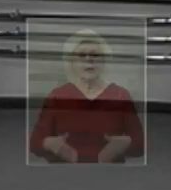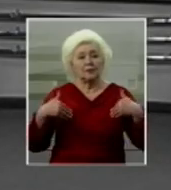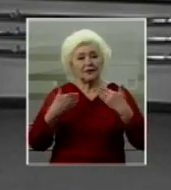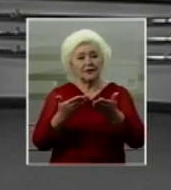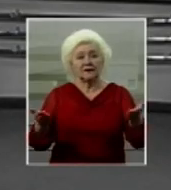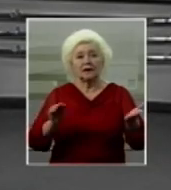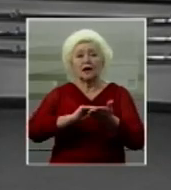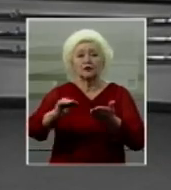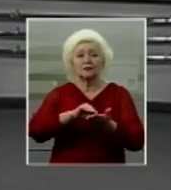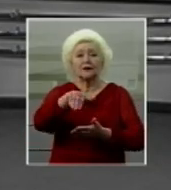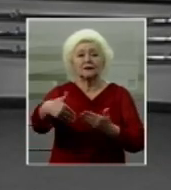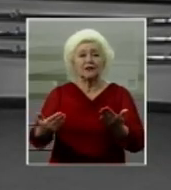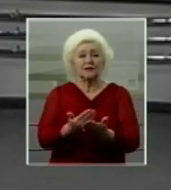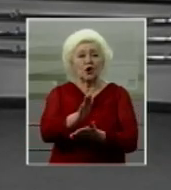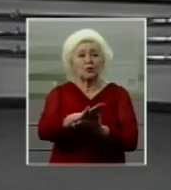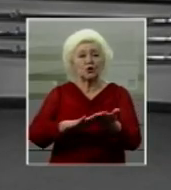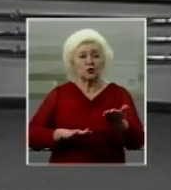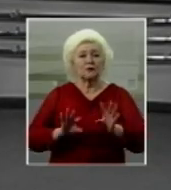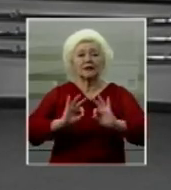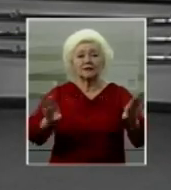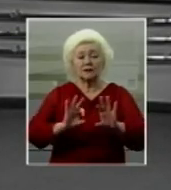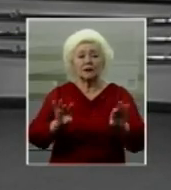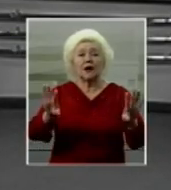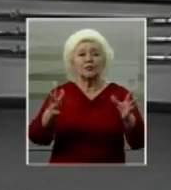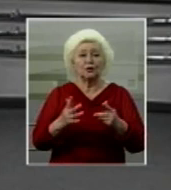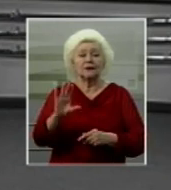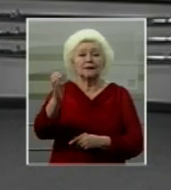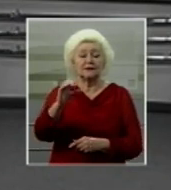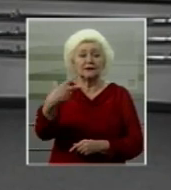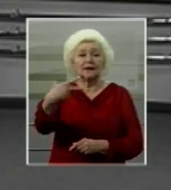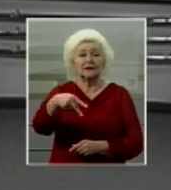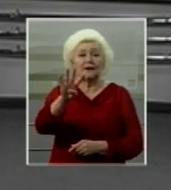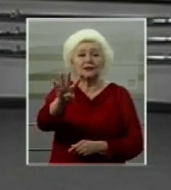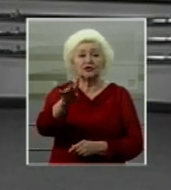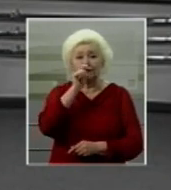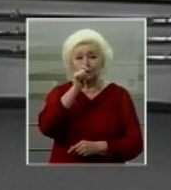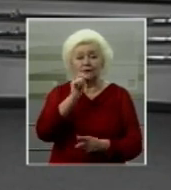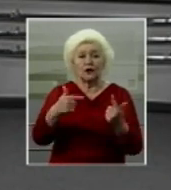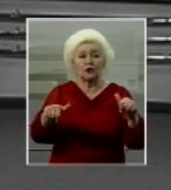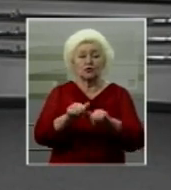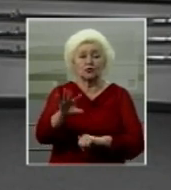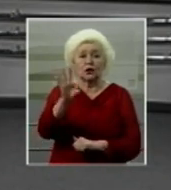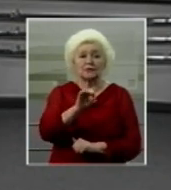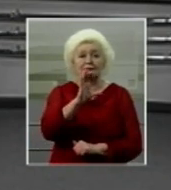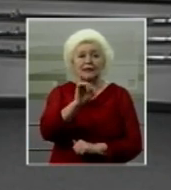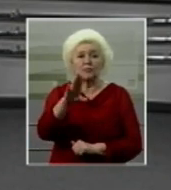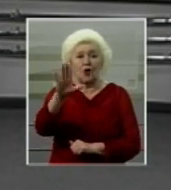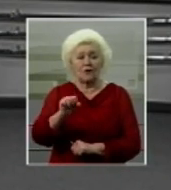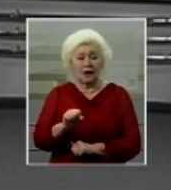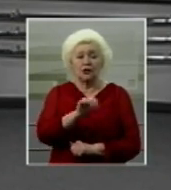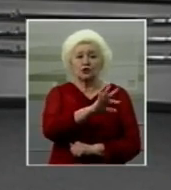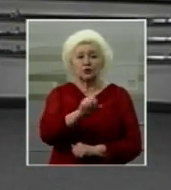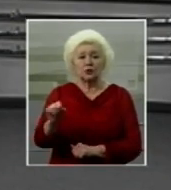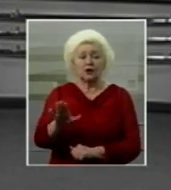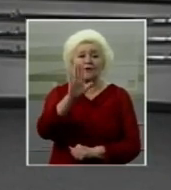Мої вітання. Кореспонденти Таврійських новин продовжують інформувати про події середи, 24 квітня, в студії Оксана Страмнова.